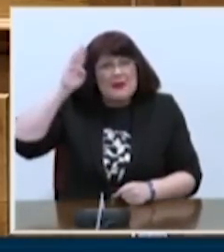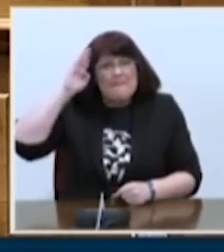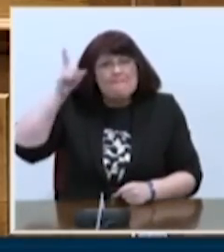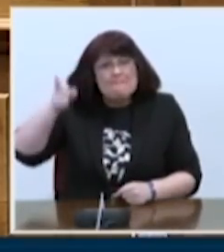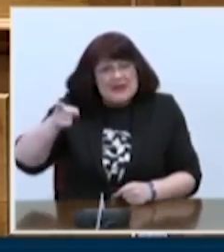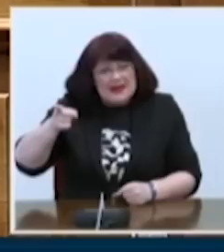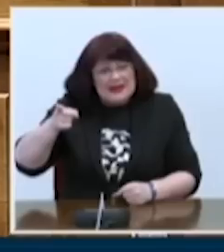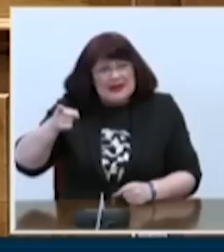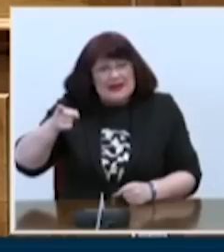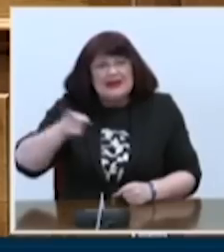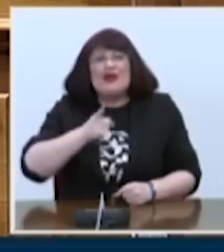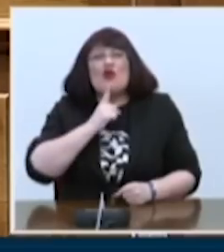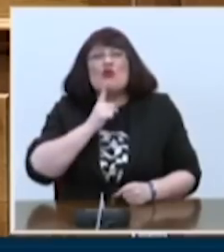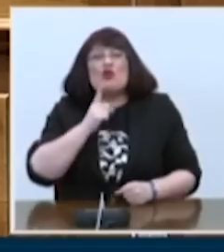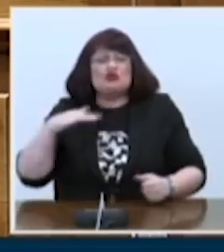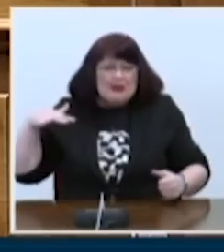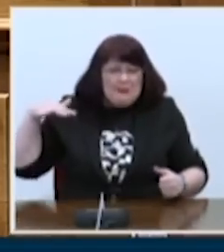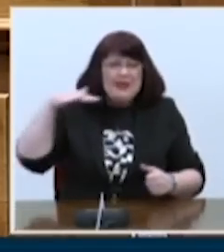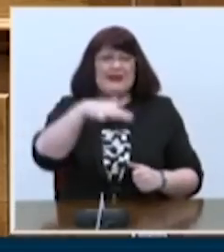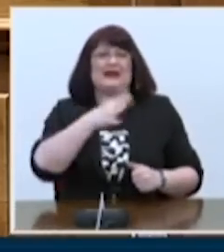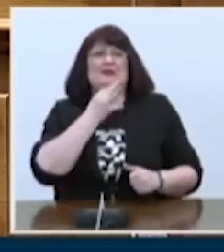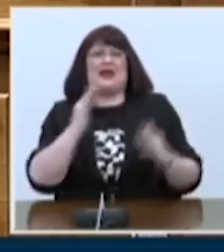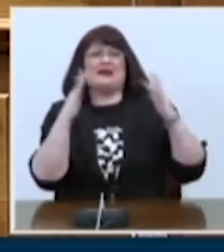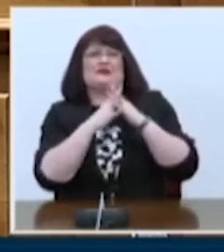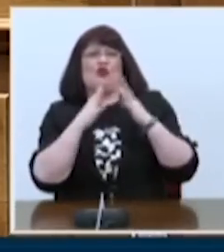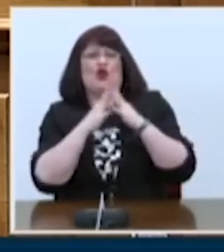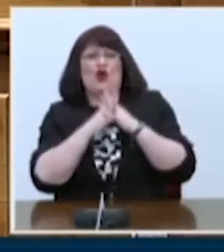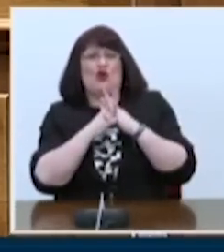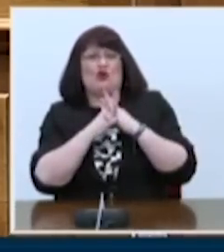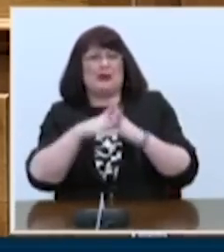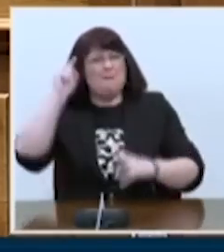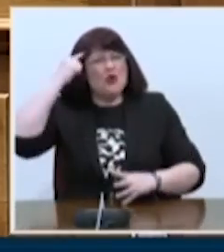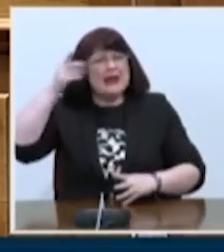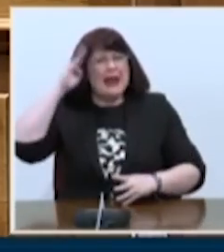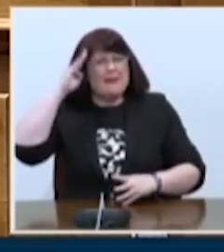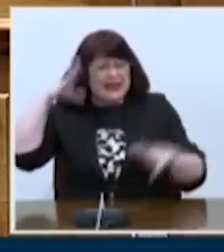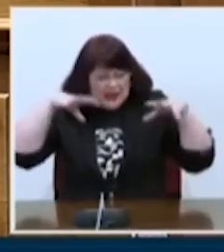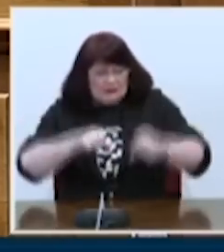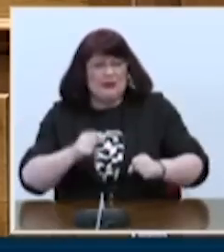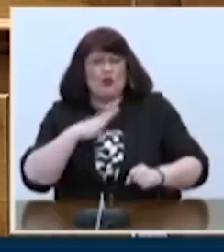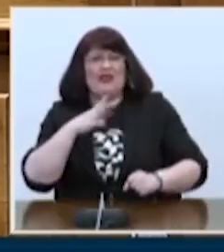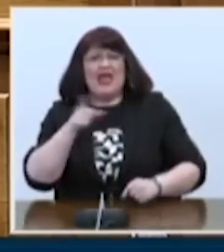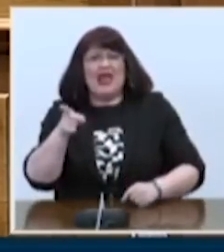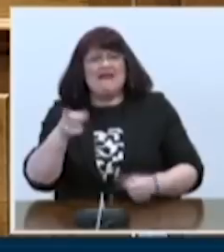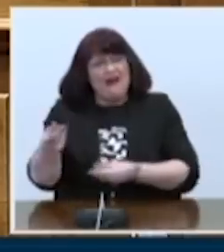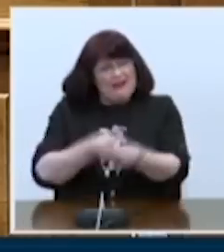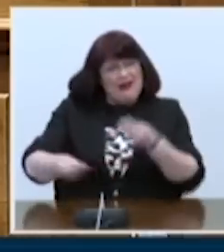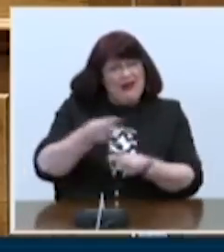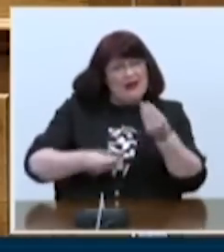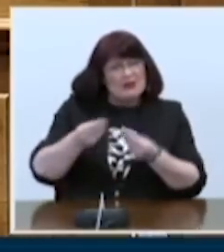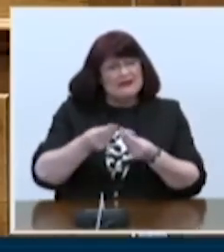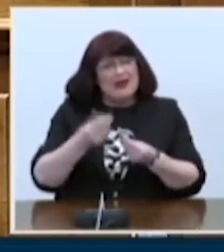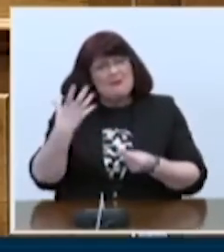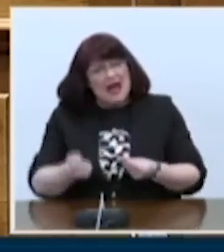τέτοιες επιθετικές, πολεμοκάπηλες, στοιχοδιοκτικές συμφωνίες να προκύψουν ανταλλάγματα υπέρ του